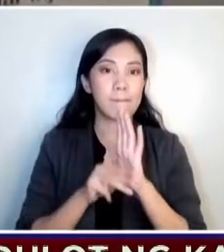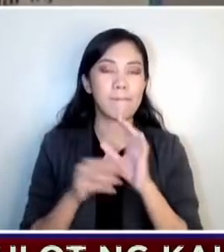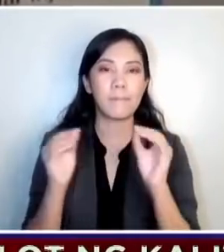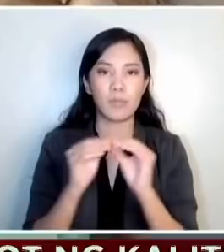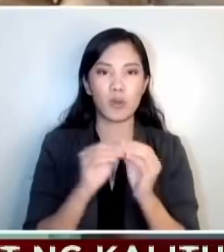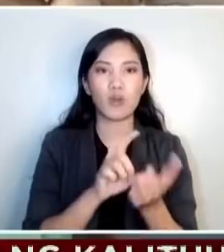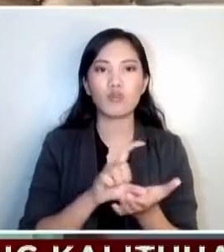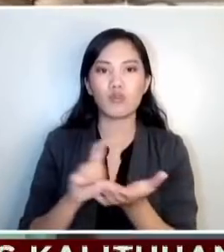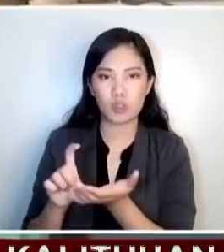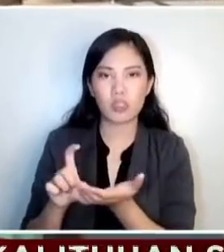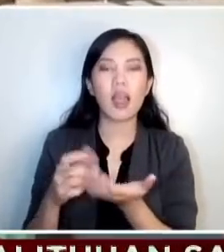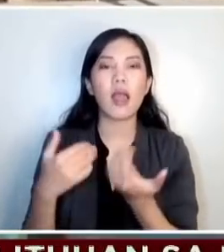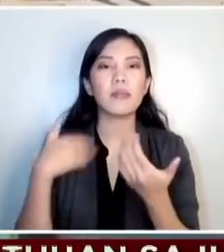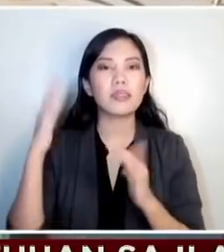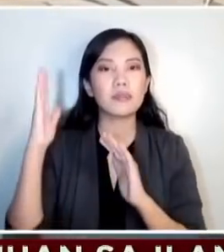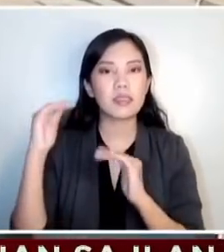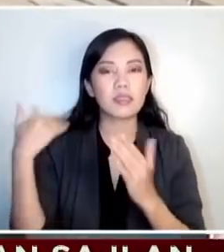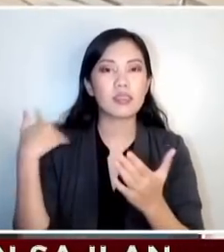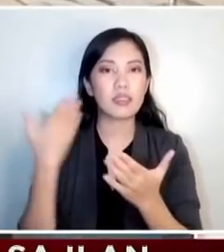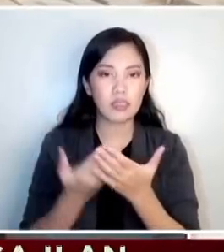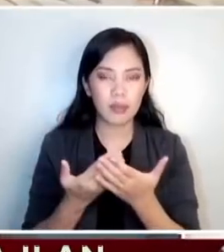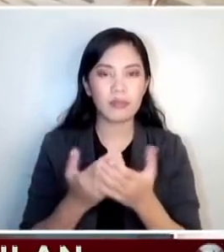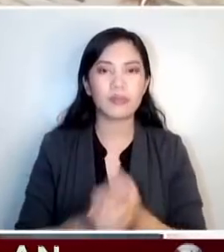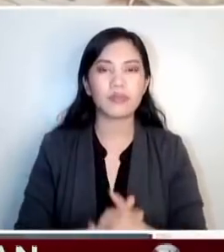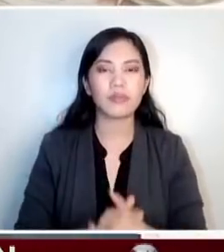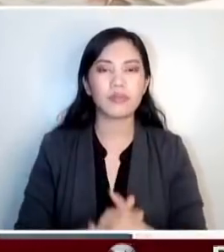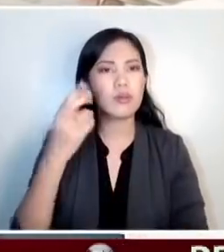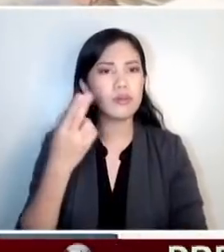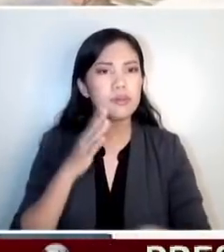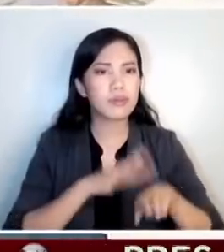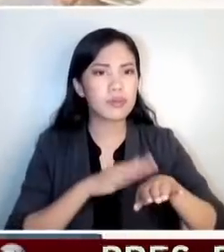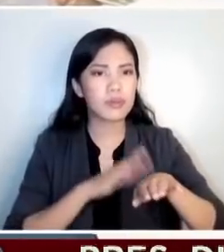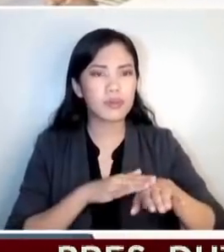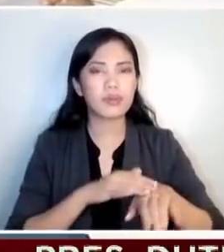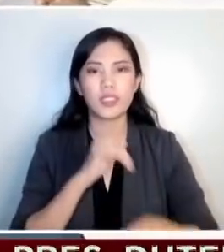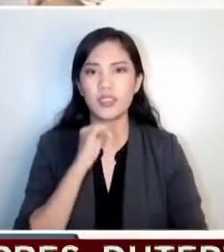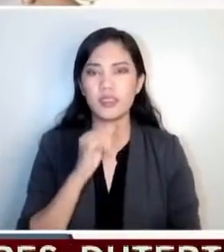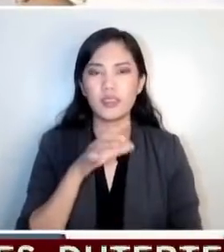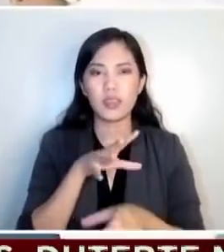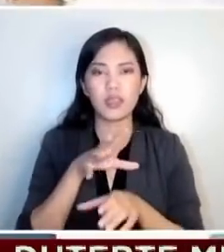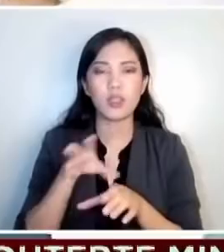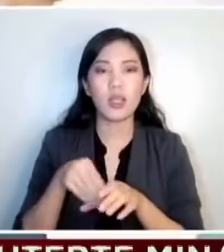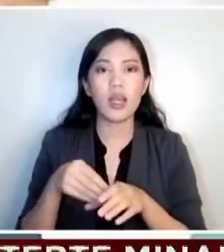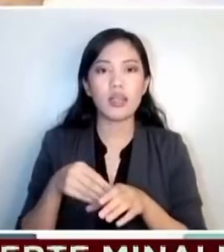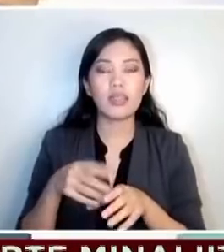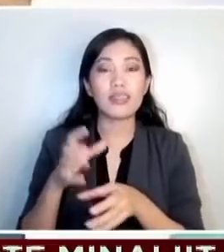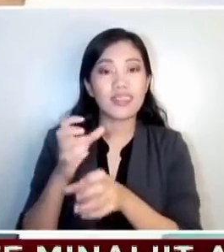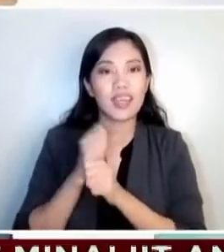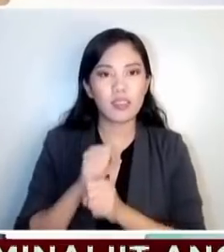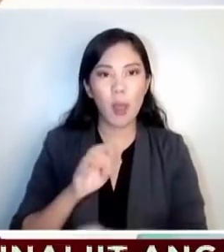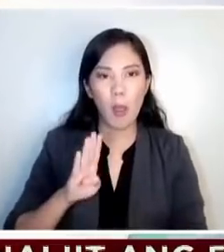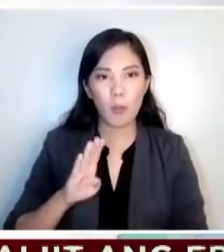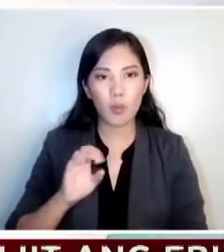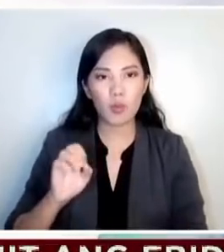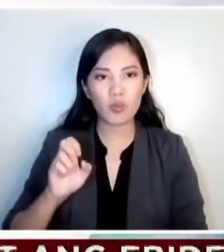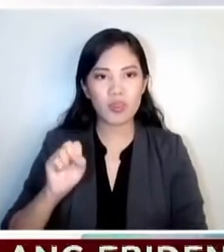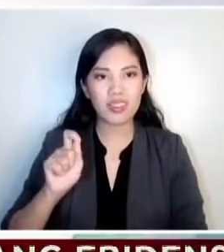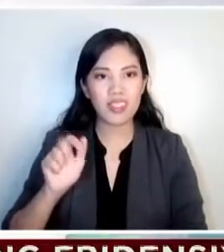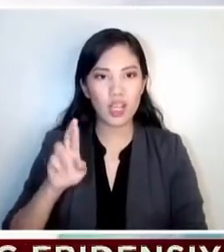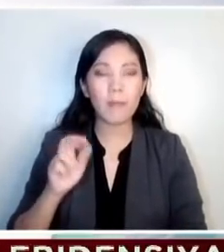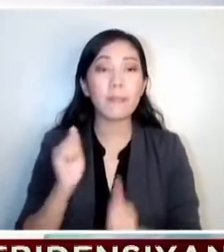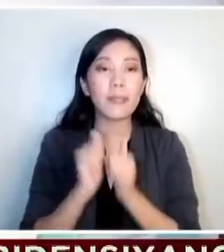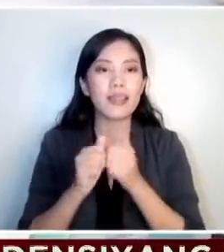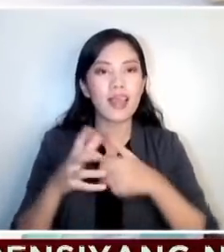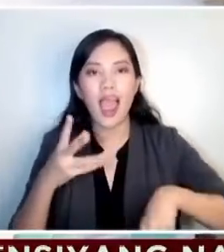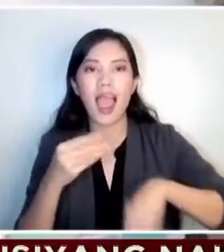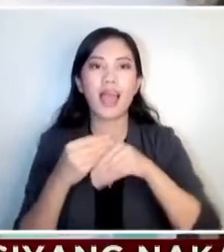kay Galvez. Nagbabala naman ang DOH na hindi muna dapat kumuha ng booster shots o higit sa 2 doses ng bakuna ng parehong brand